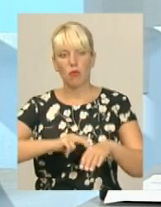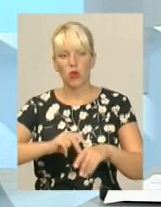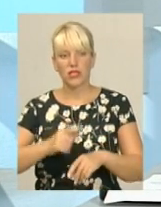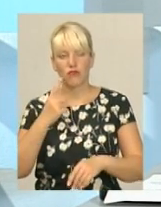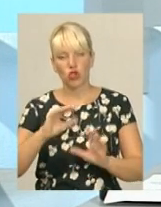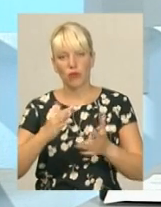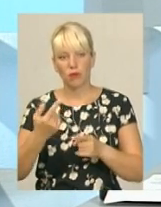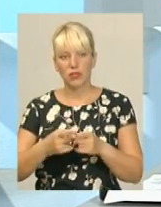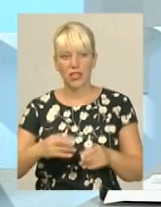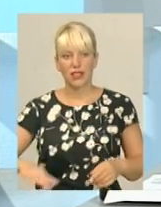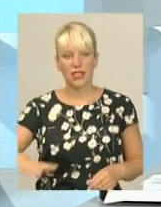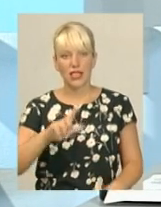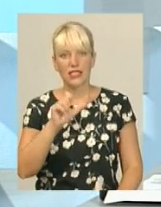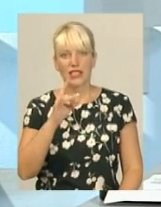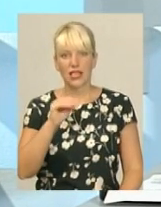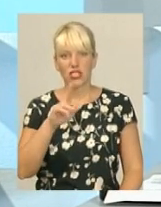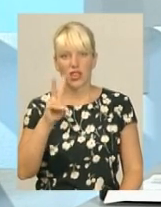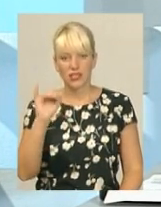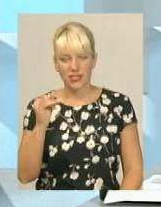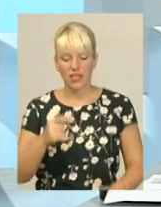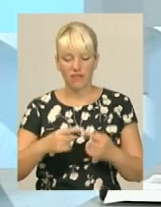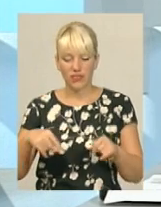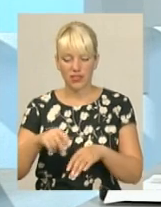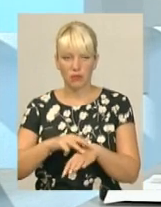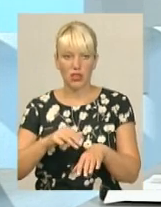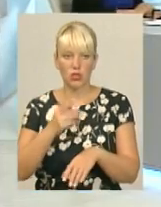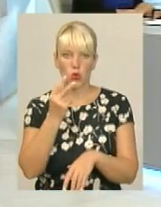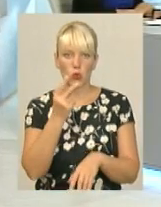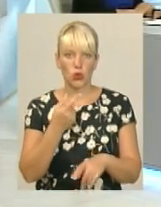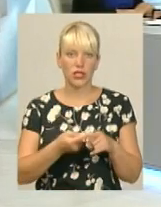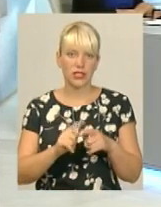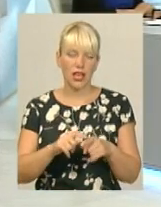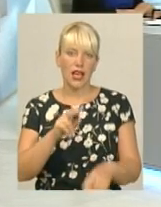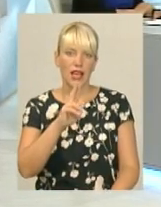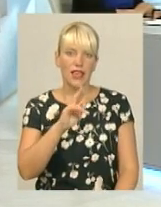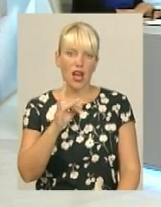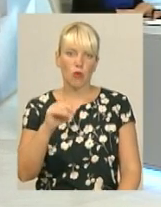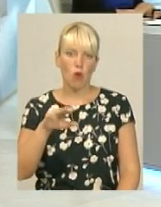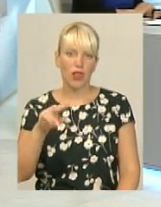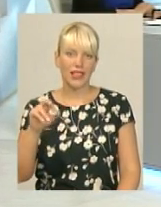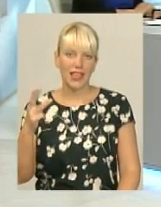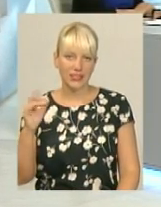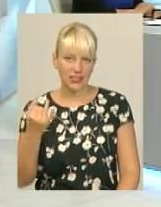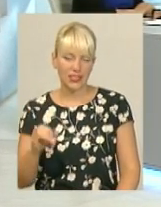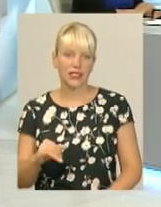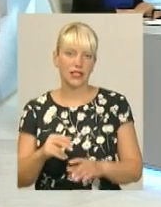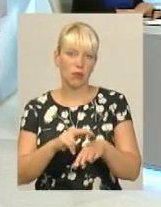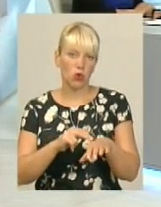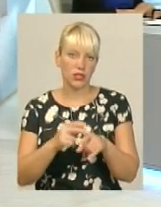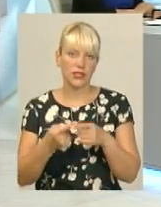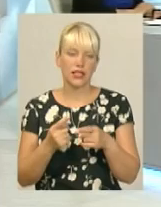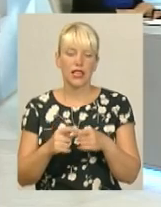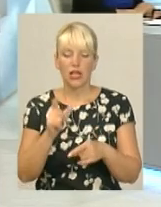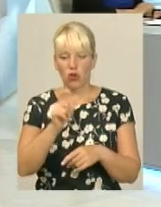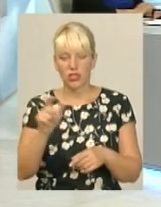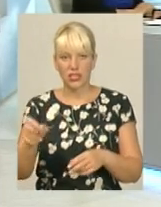випадку це на території Зарічанського відділу міліції, другий випадок – це Ярмолинецький відділ поліції. Зрозуміло, що вказані особи ми